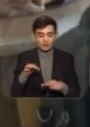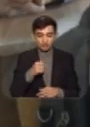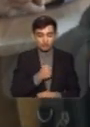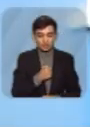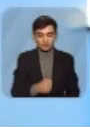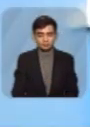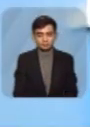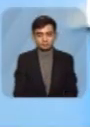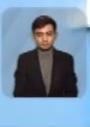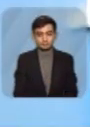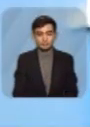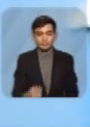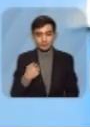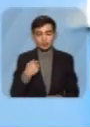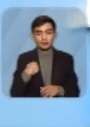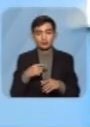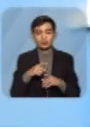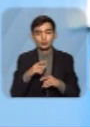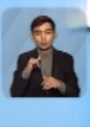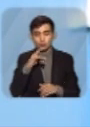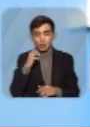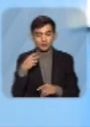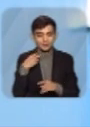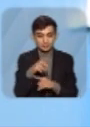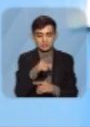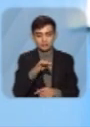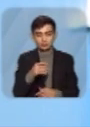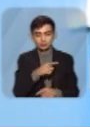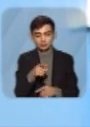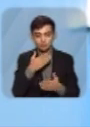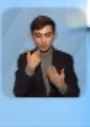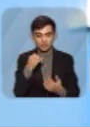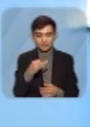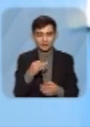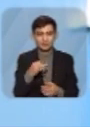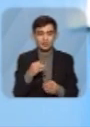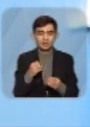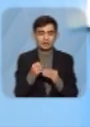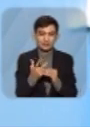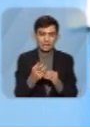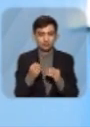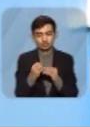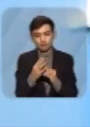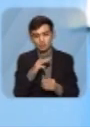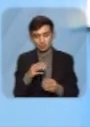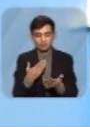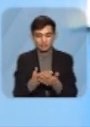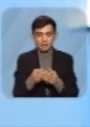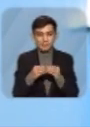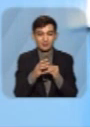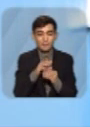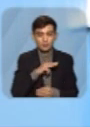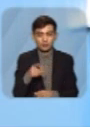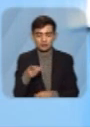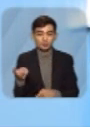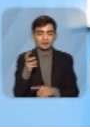сожалеет. Я на урок пришел, их не было. И потом минут через 13-14, наверное, около 15 минут они